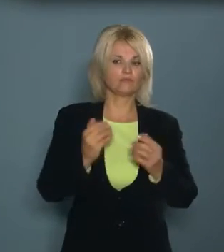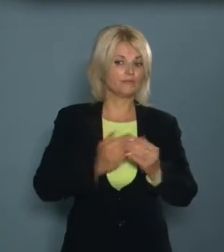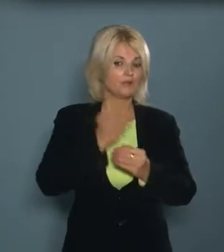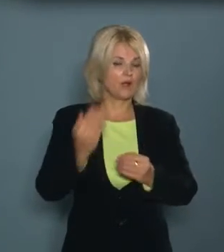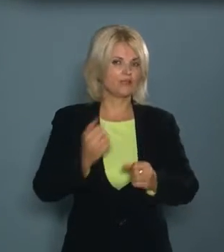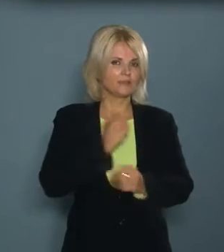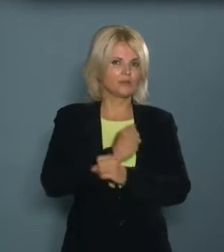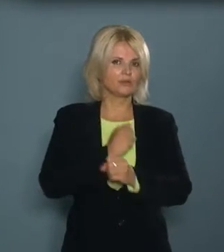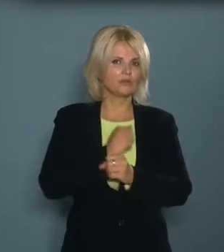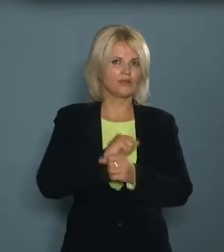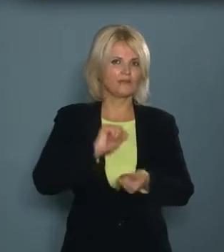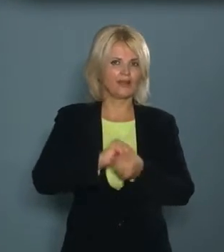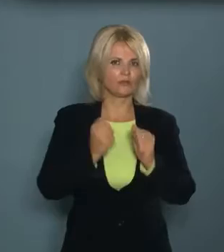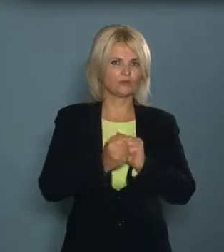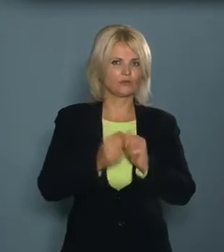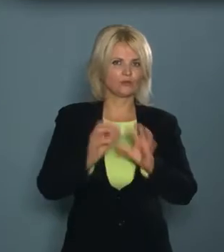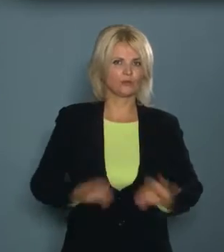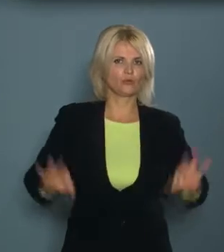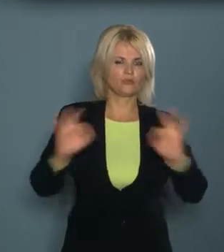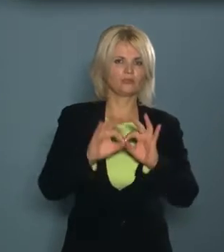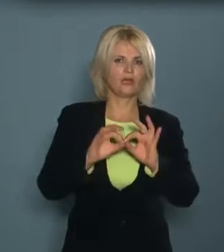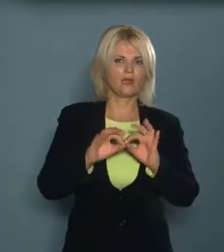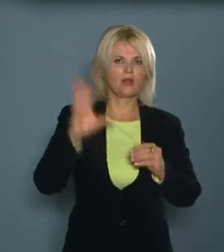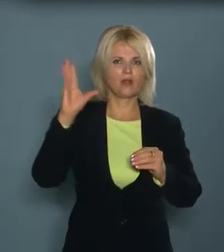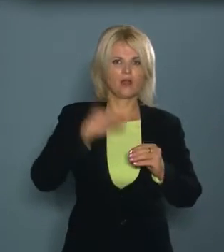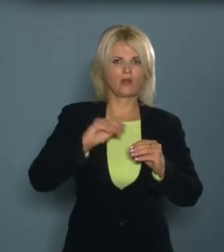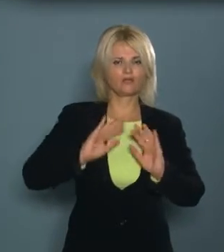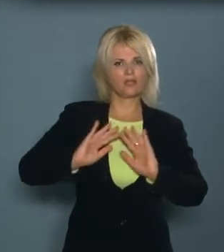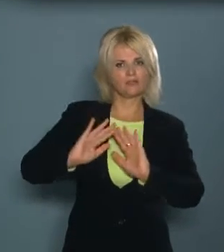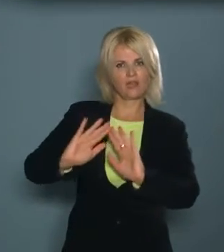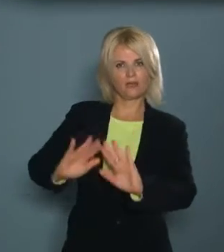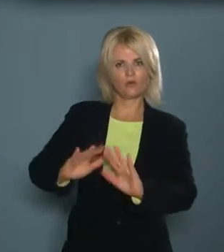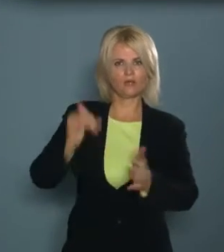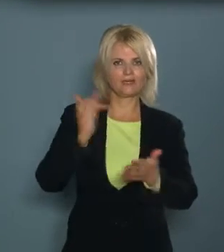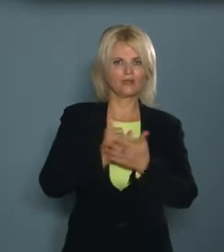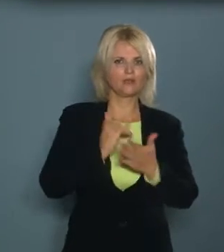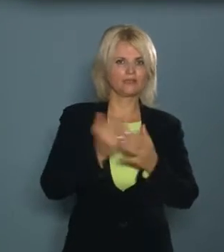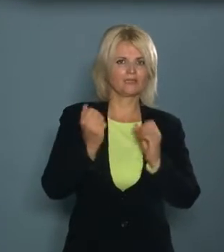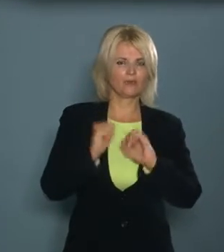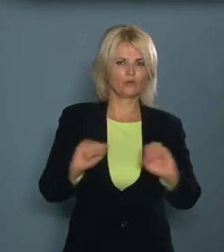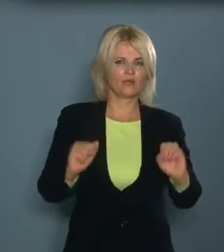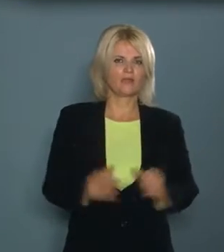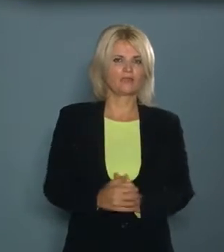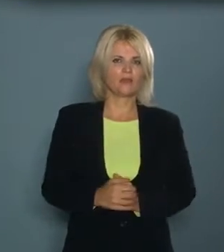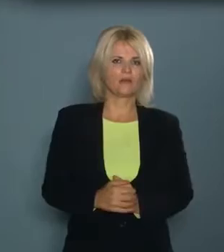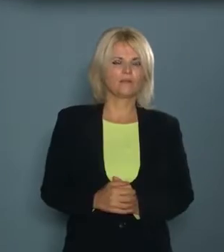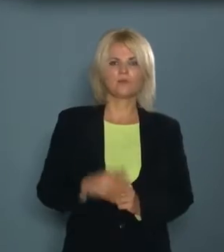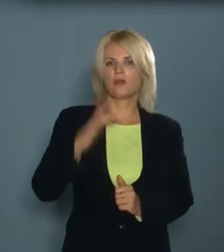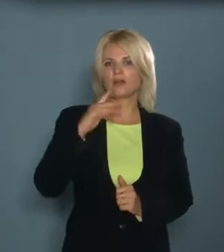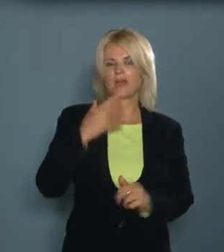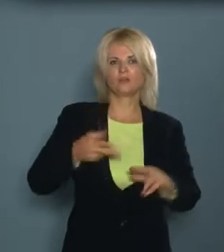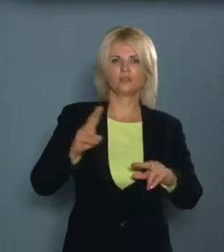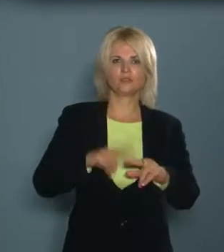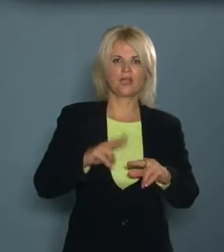szinte börtönné változtatott ország lakosságát tartották távol az igazi demokráciától. A Rákosi